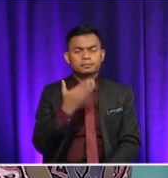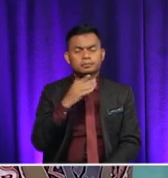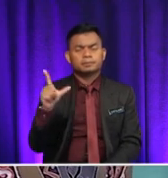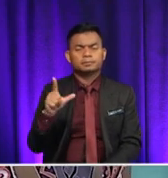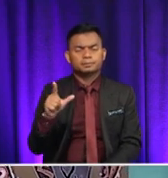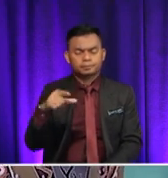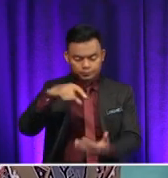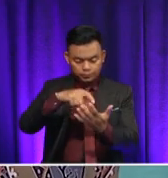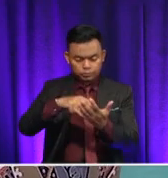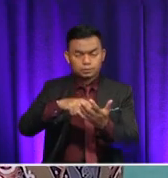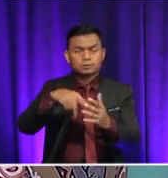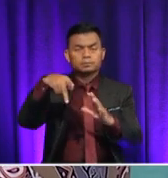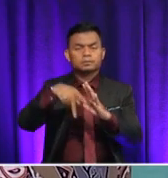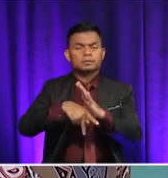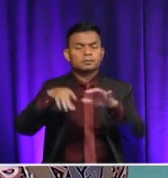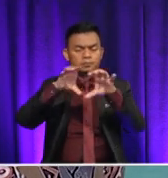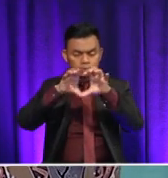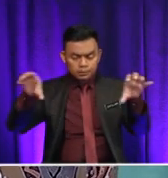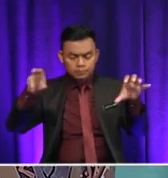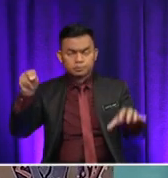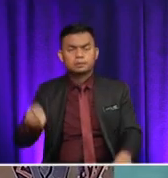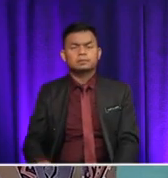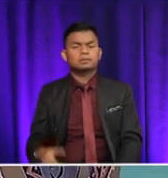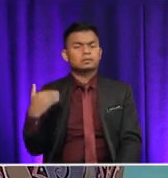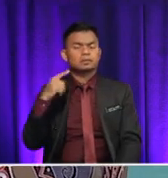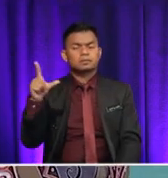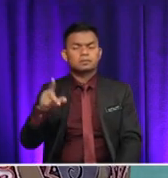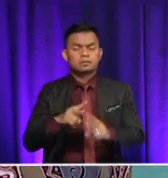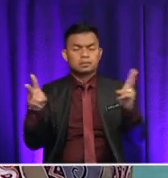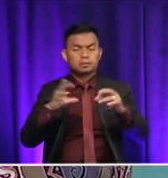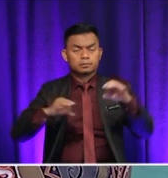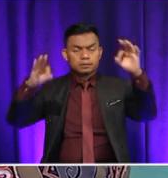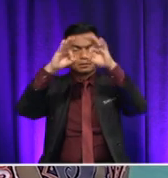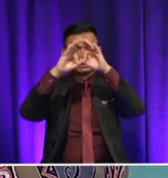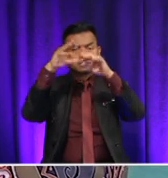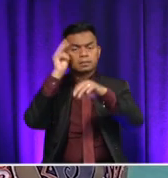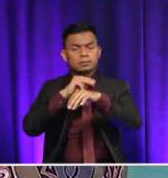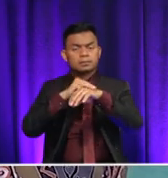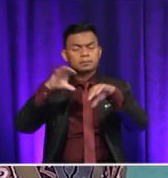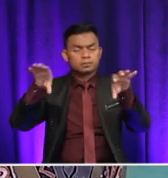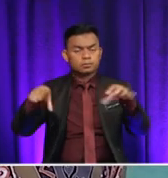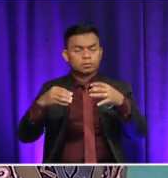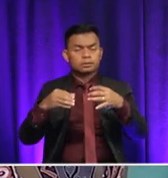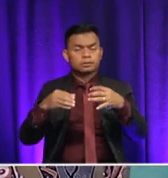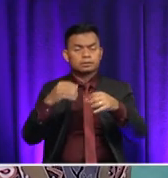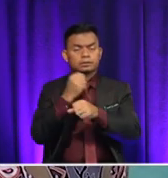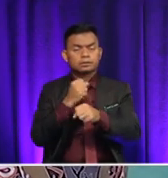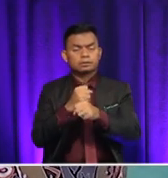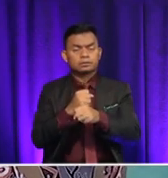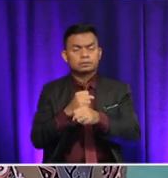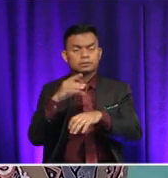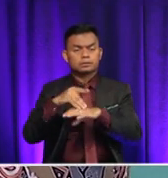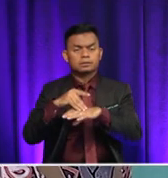adalah penting sewaktu kecil-kejut pemasangan dan penyelenggaraan bangunan Oke lukisan